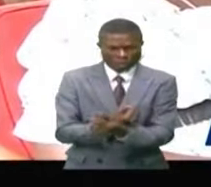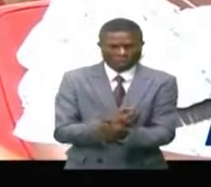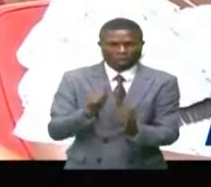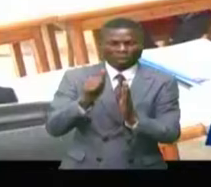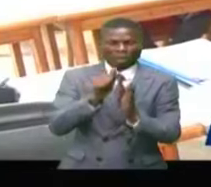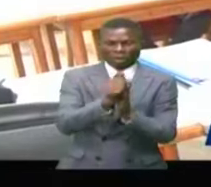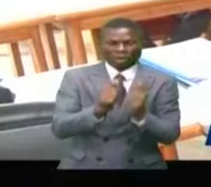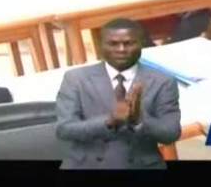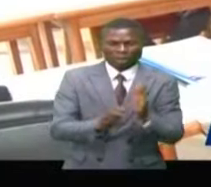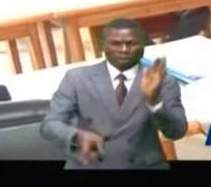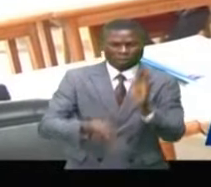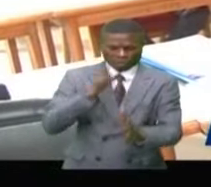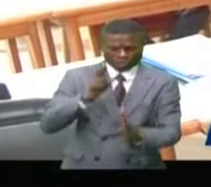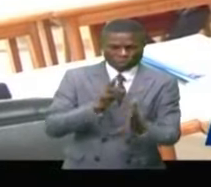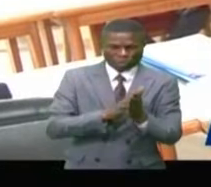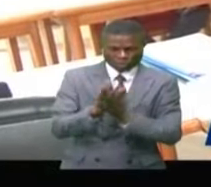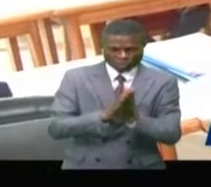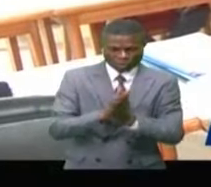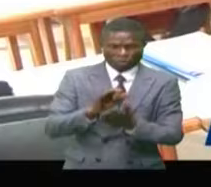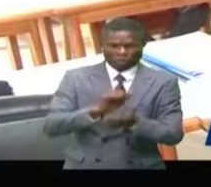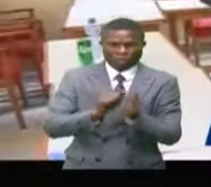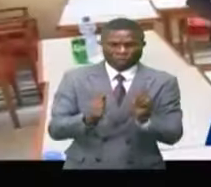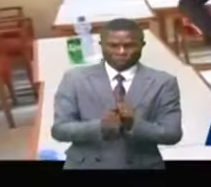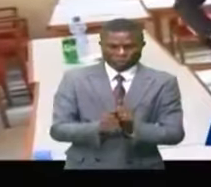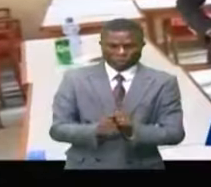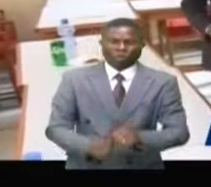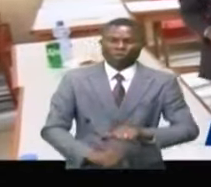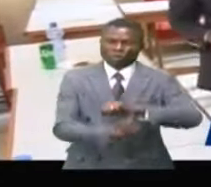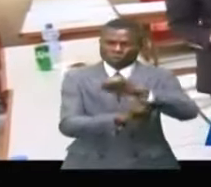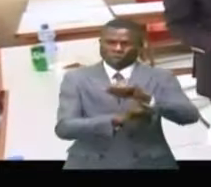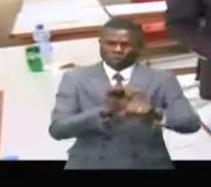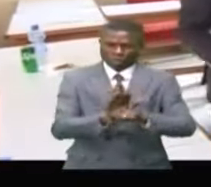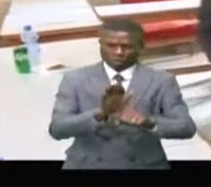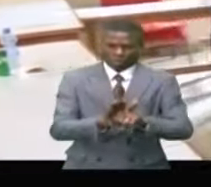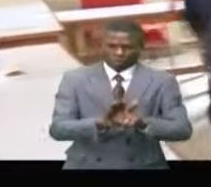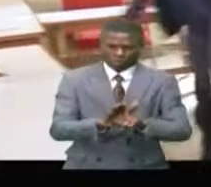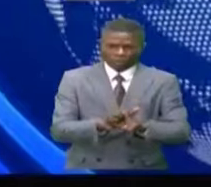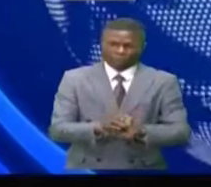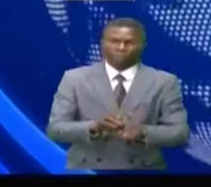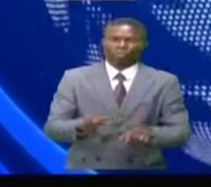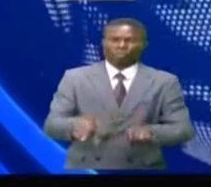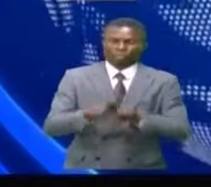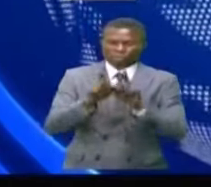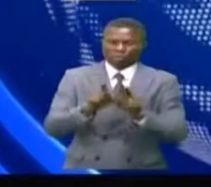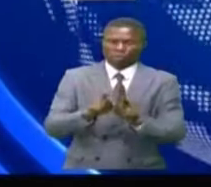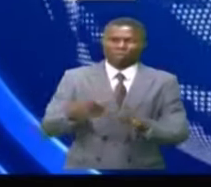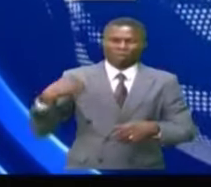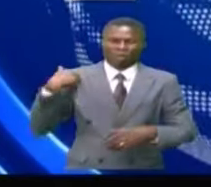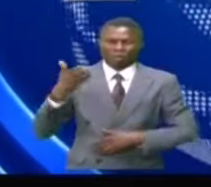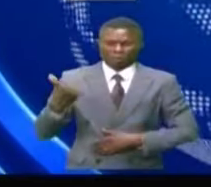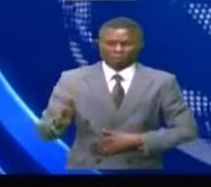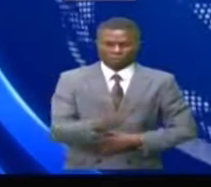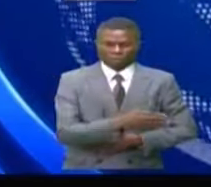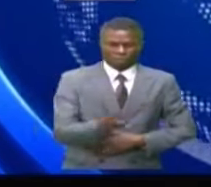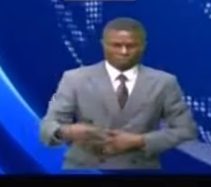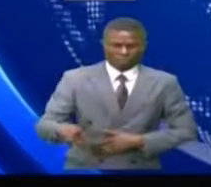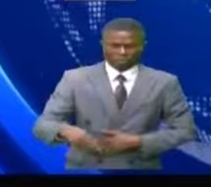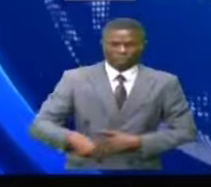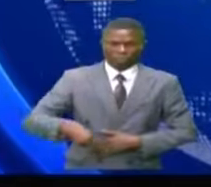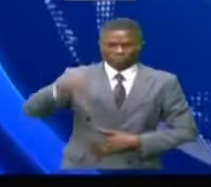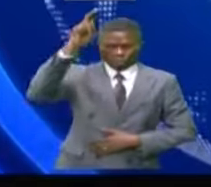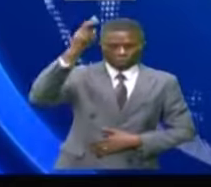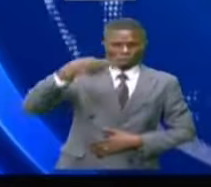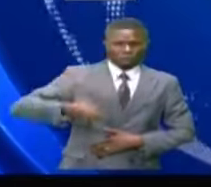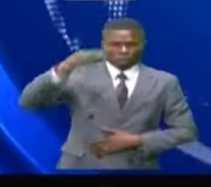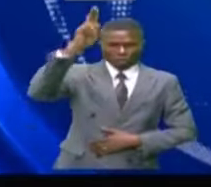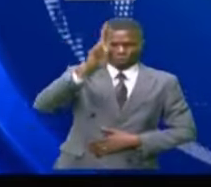l'article 12 relatif à la soutenabilité de la dette. La province du Haut-Uele